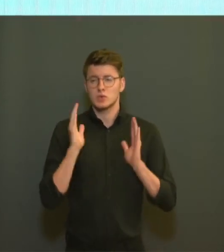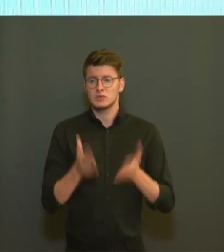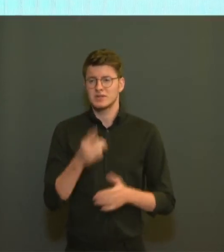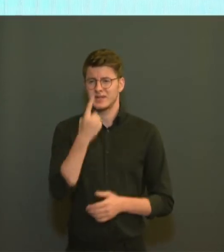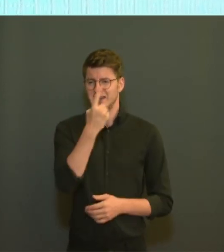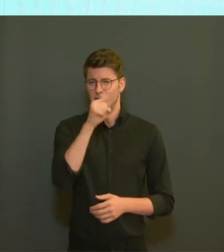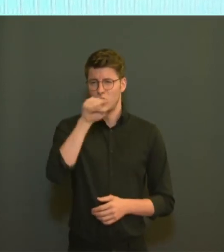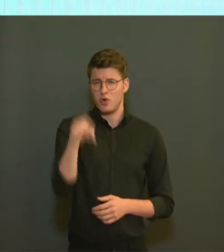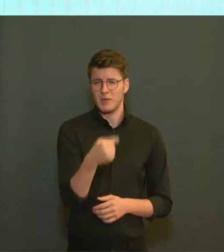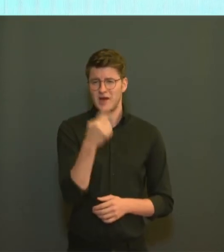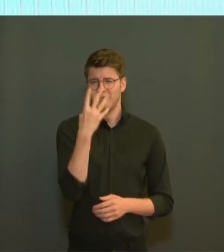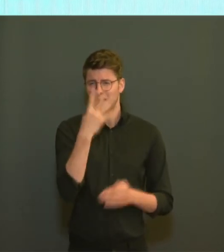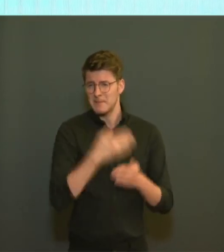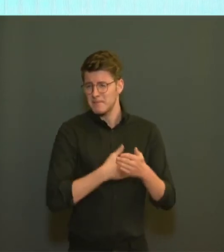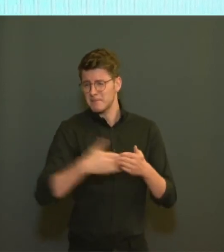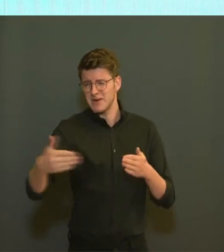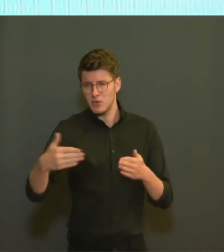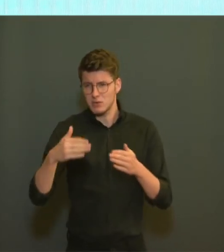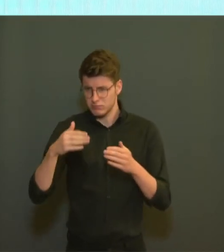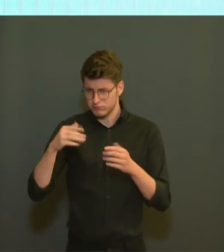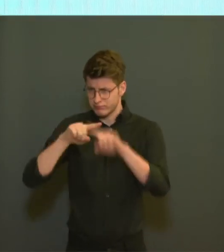Locator Forms ingediend.